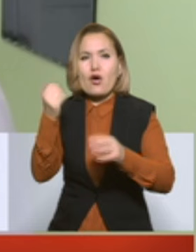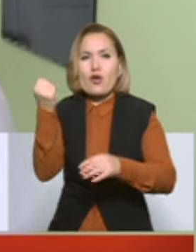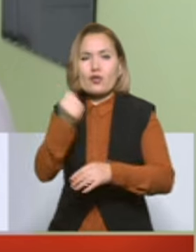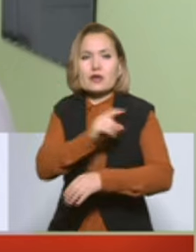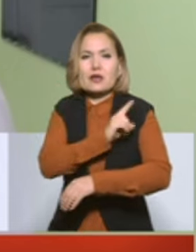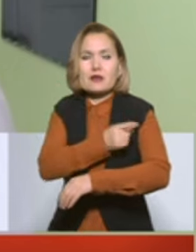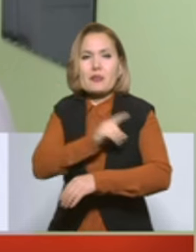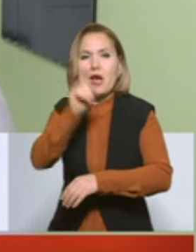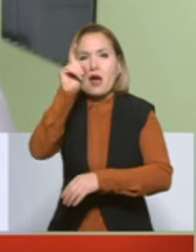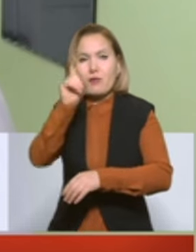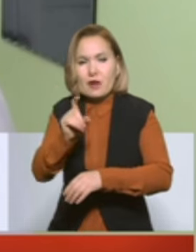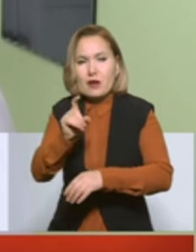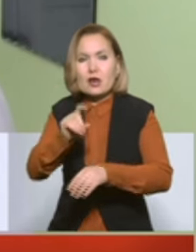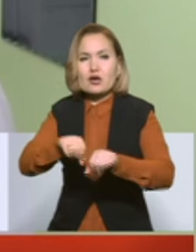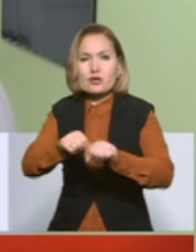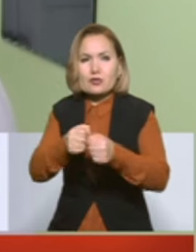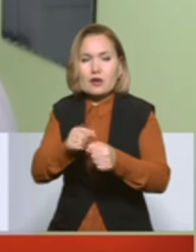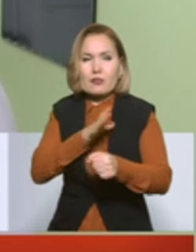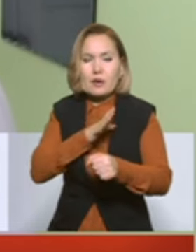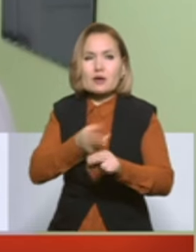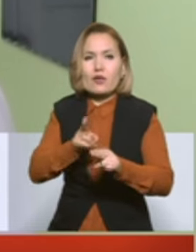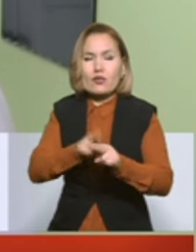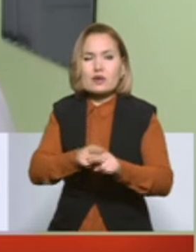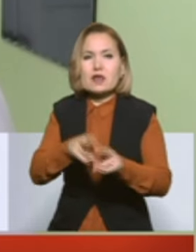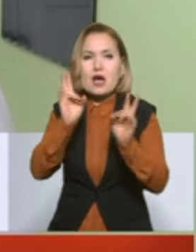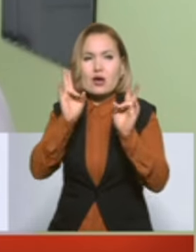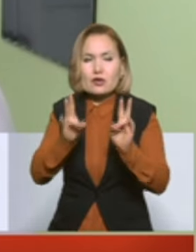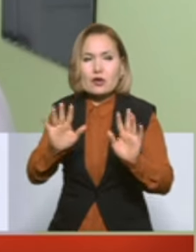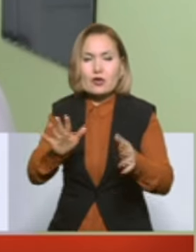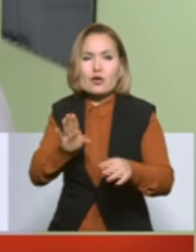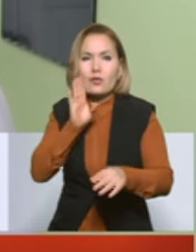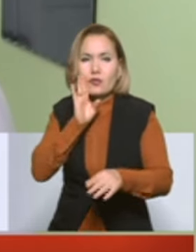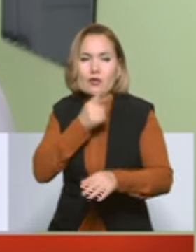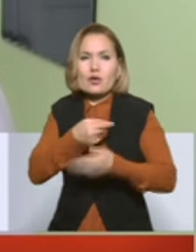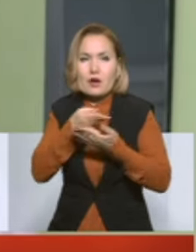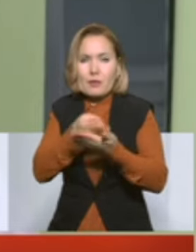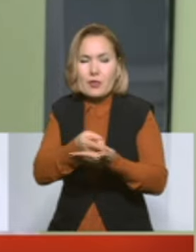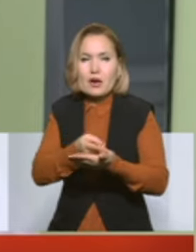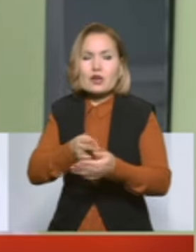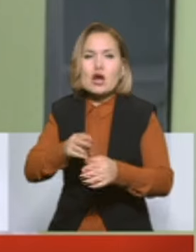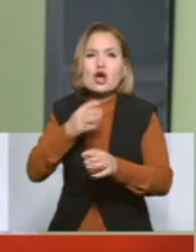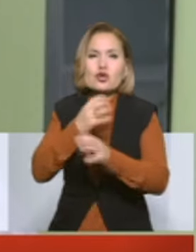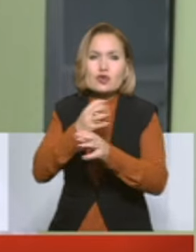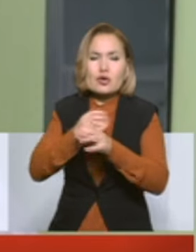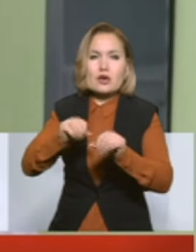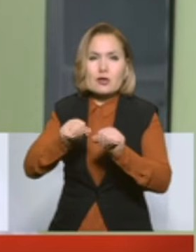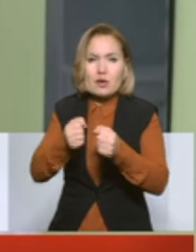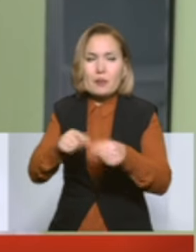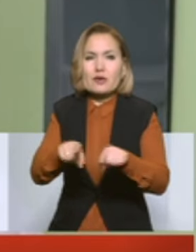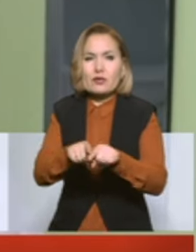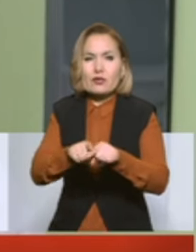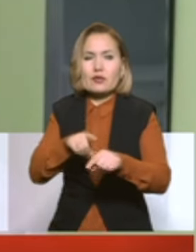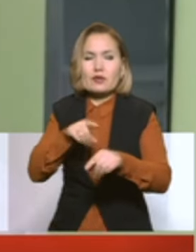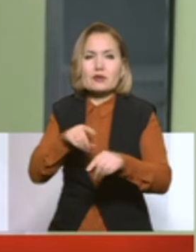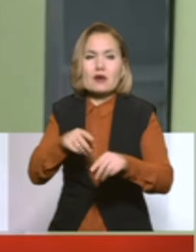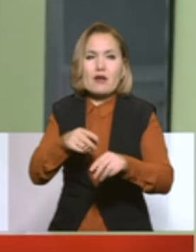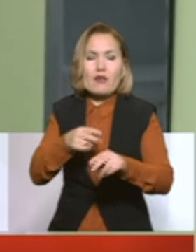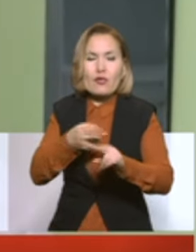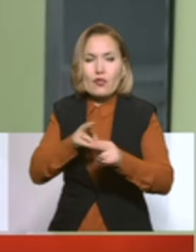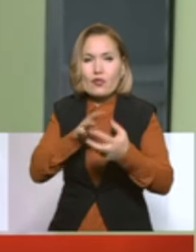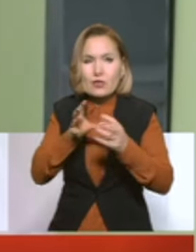бел омыртқасын сыну, жабық жарақаты, жамбас сүйегін сыну, 8 көз сүйегін сыну анықталды.